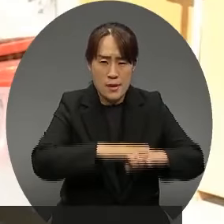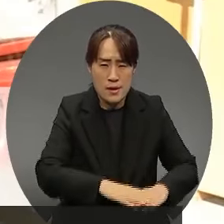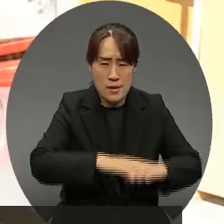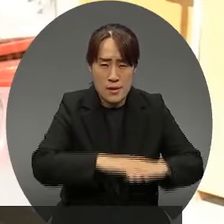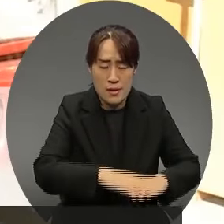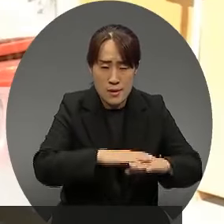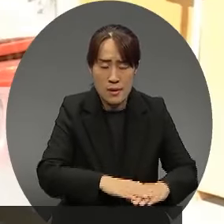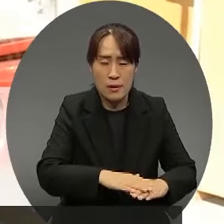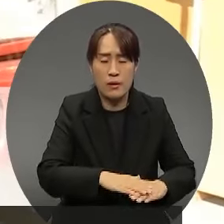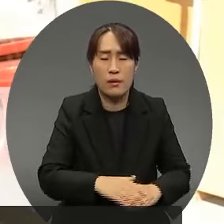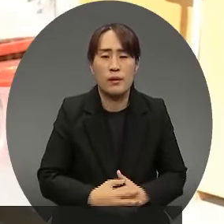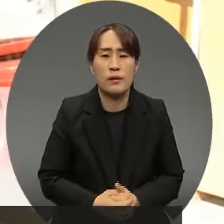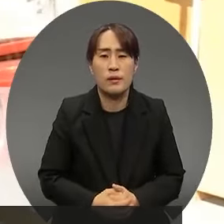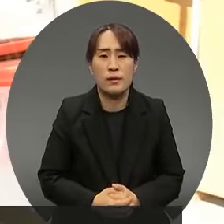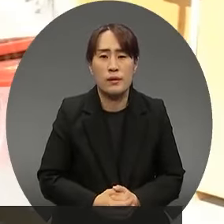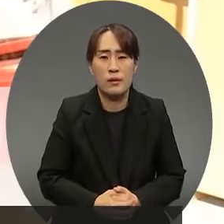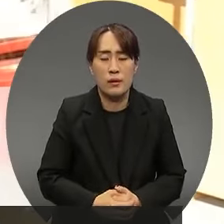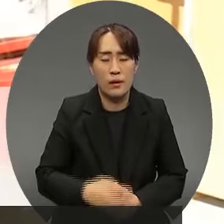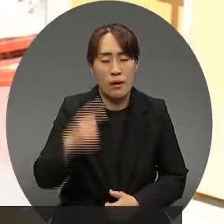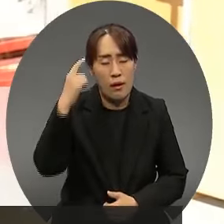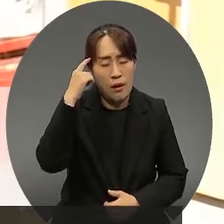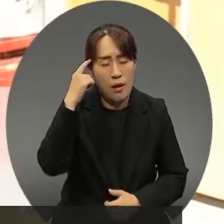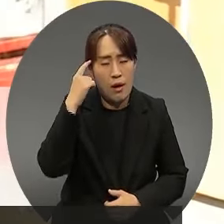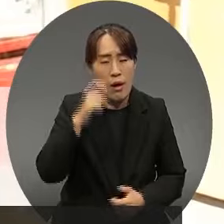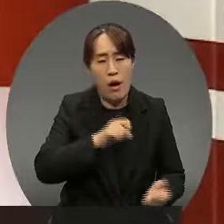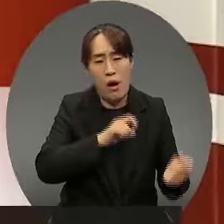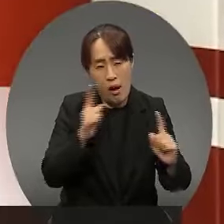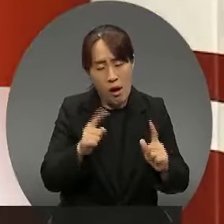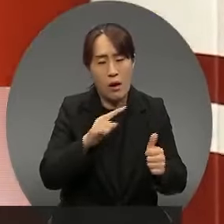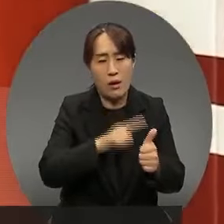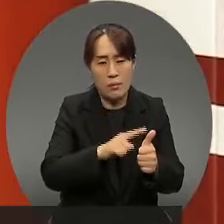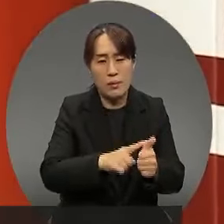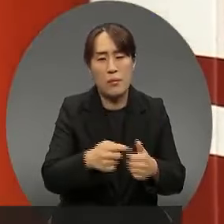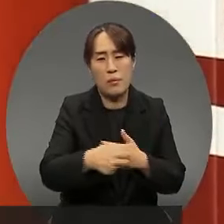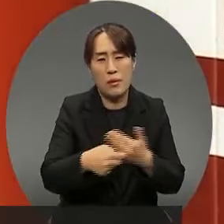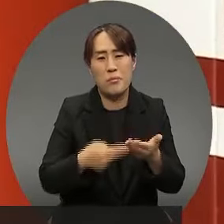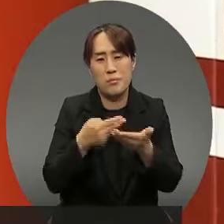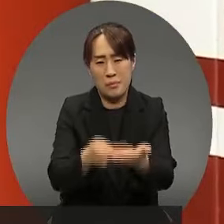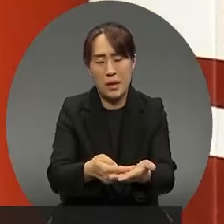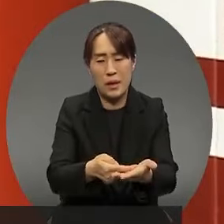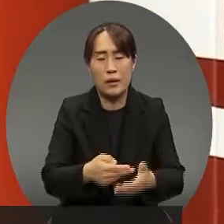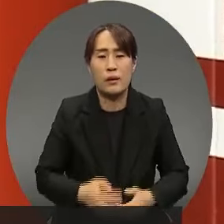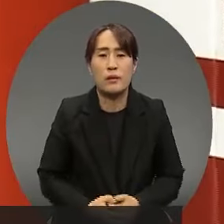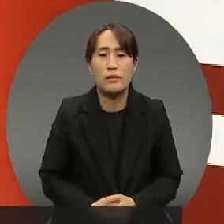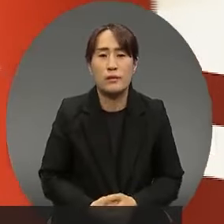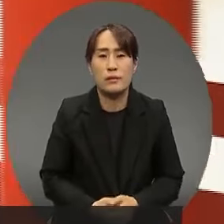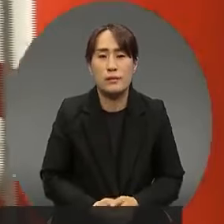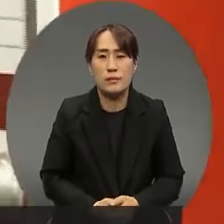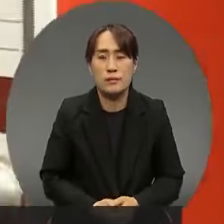소생을 실시했고 의식을 되살려 무사히 병원으로 이송했습니다 l